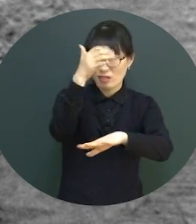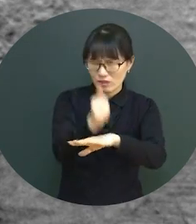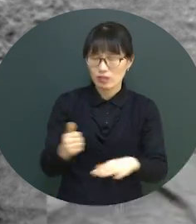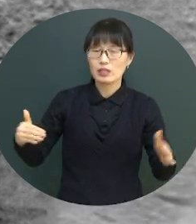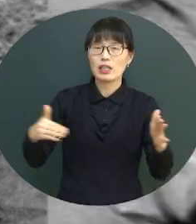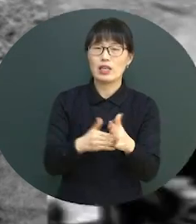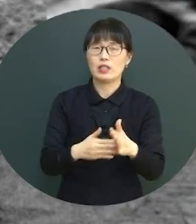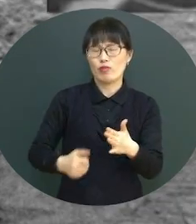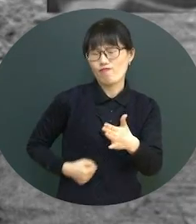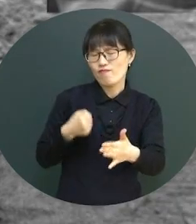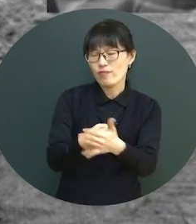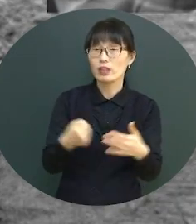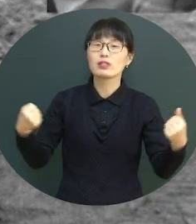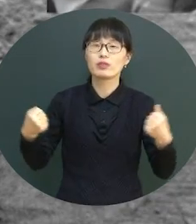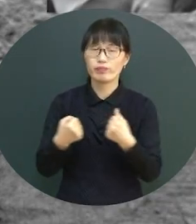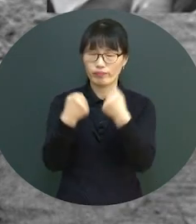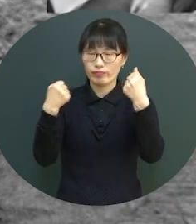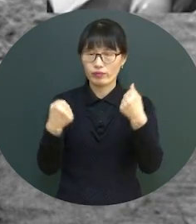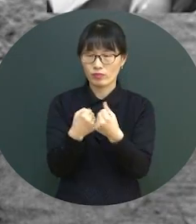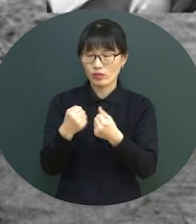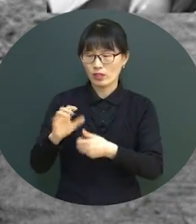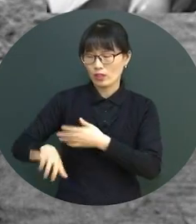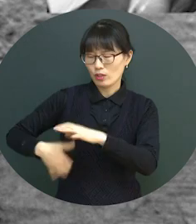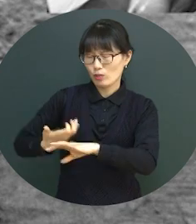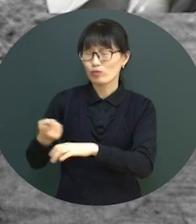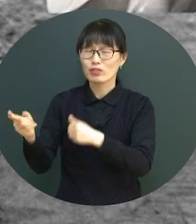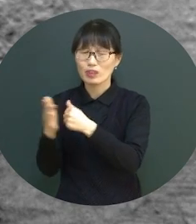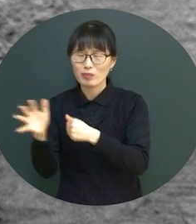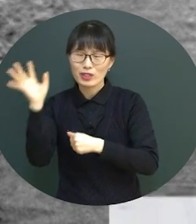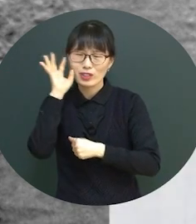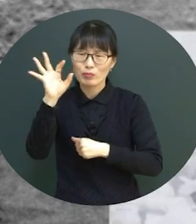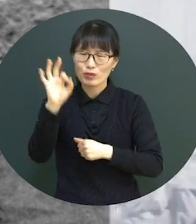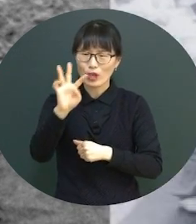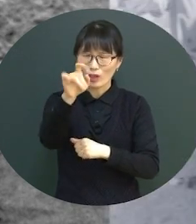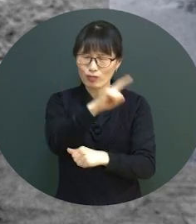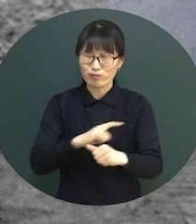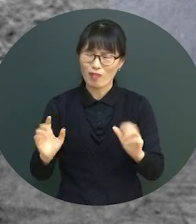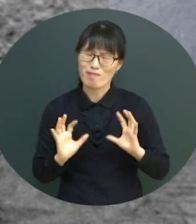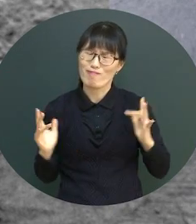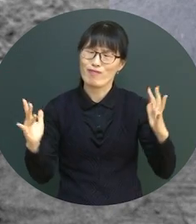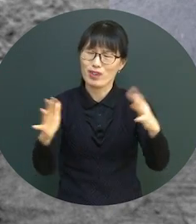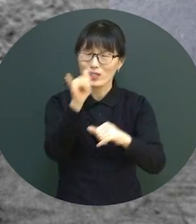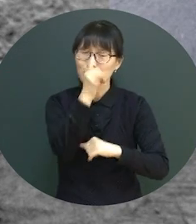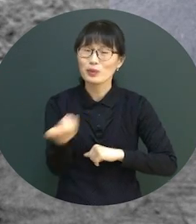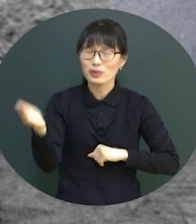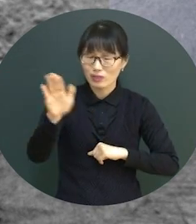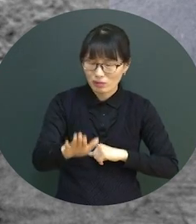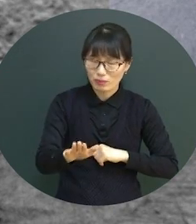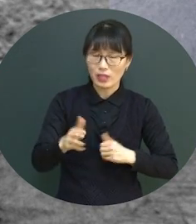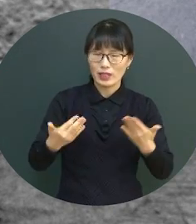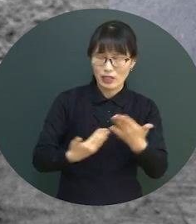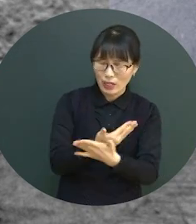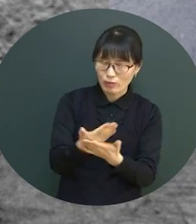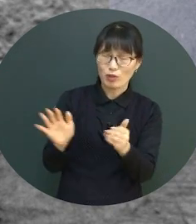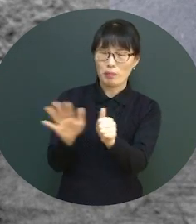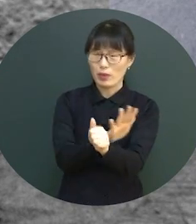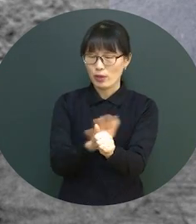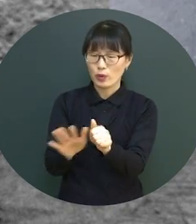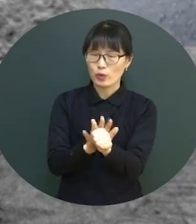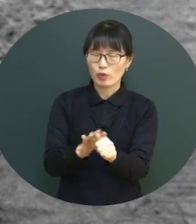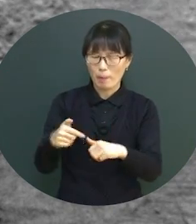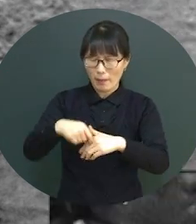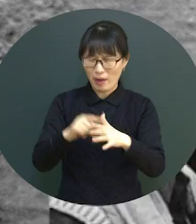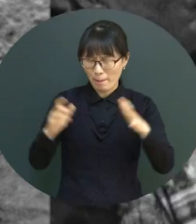용감하게 싸웠다. 계엄군에 의해 10여일 동안 봉쇄되었지만 나눔과 배려를 통해 보여준